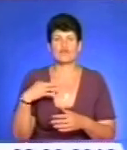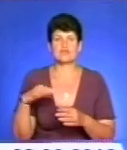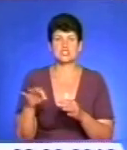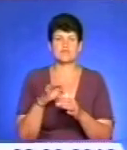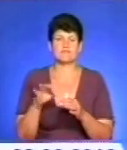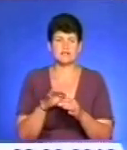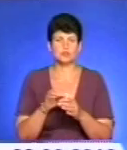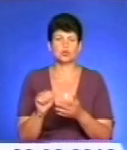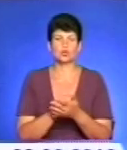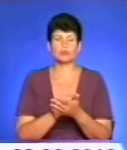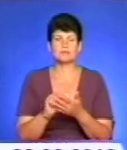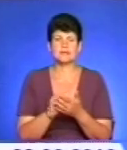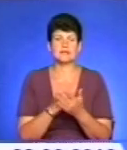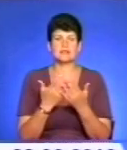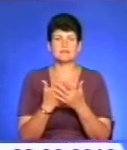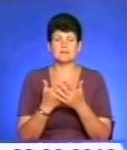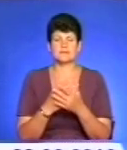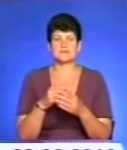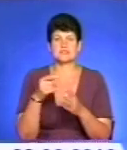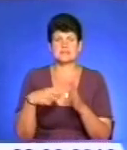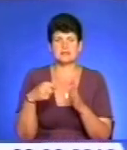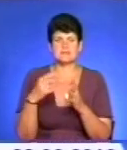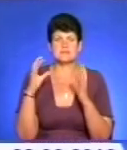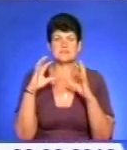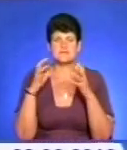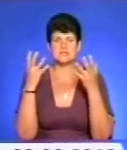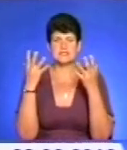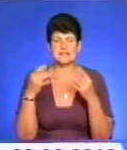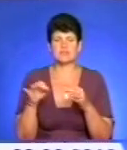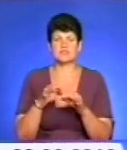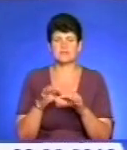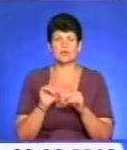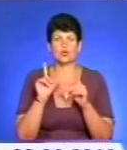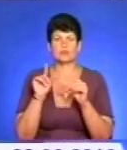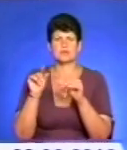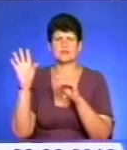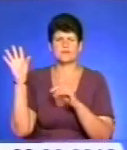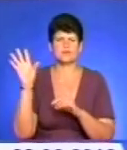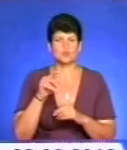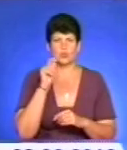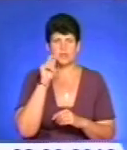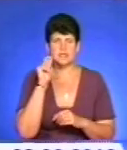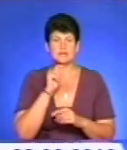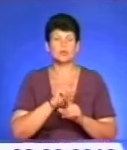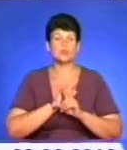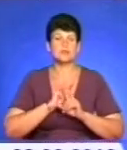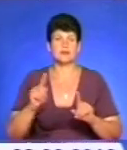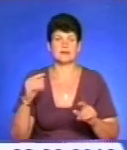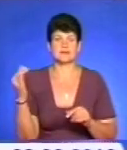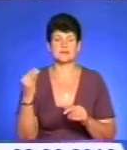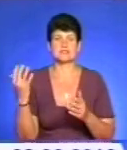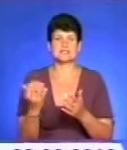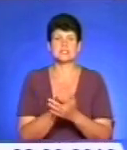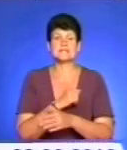стрічку відзняли засновники Всесвітнього дня вишиванки. Збираючи матеріали для фільму, об'їхали майже всю Україну. Унікальні історії знайшли і